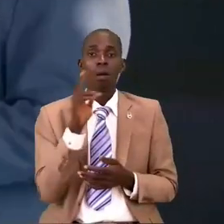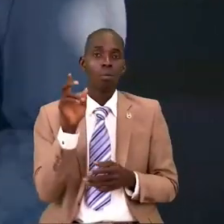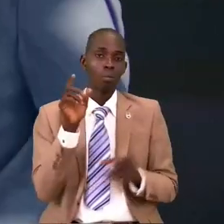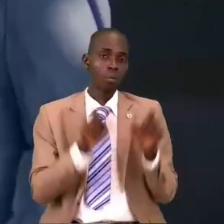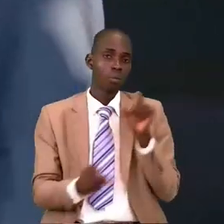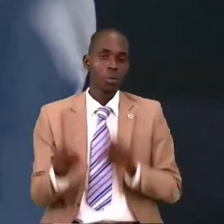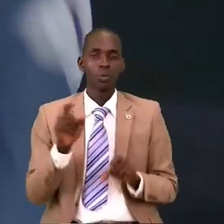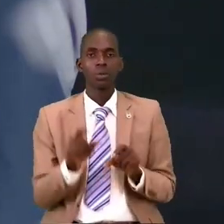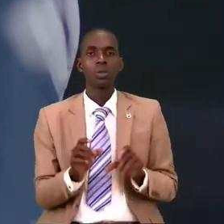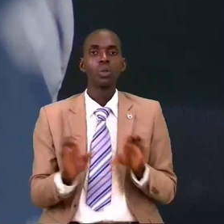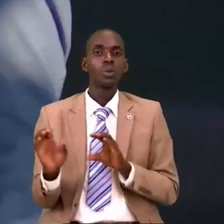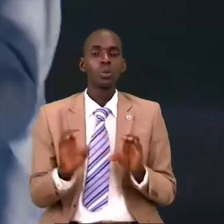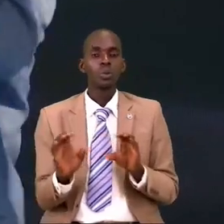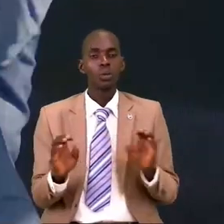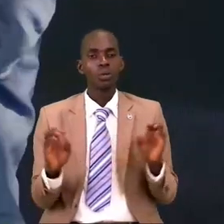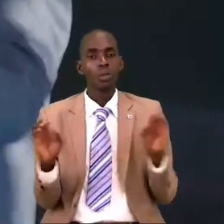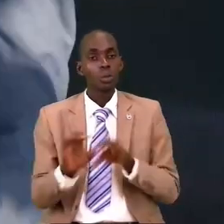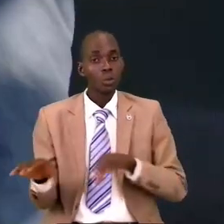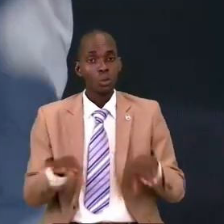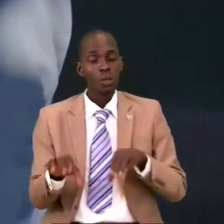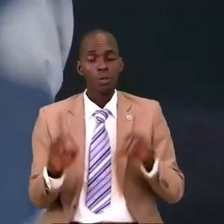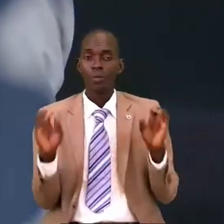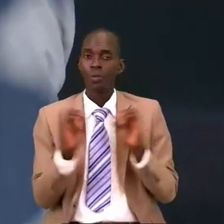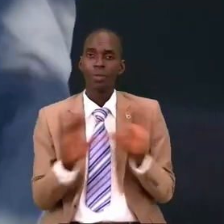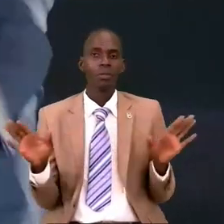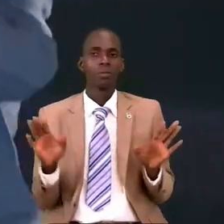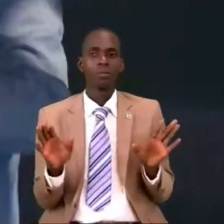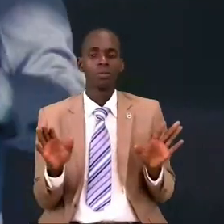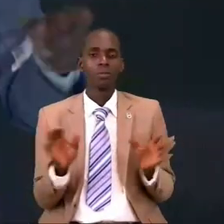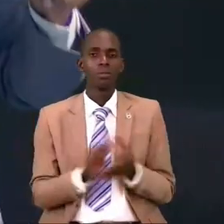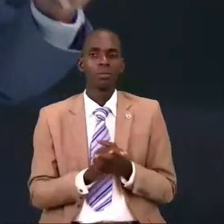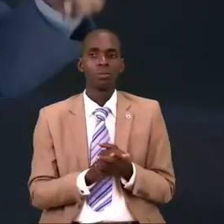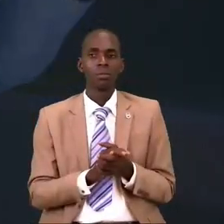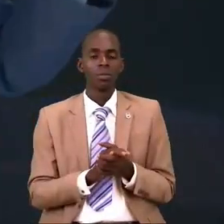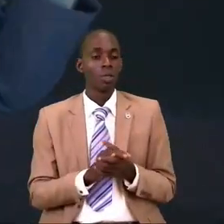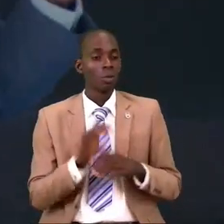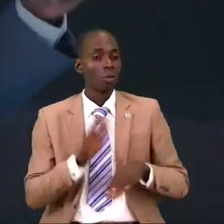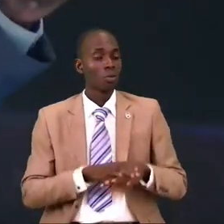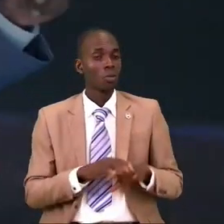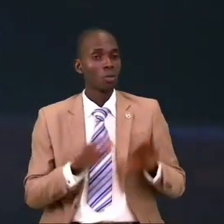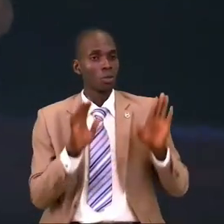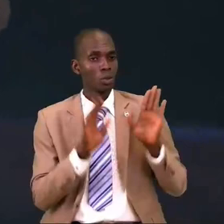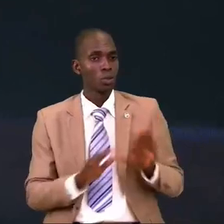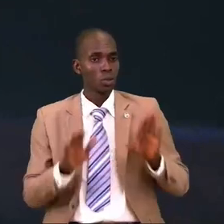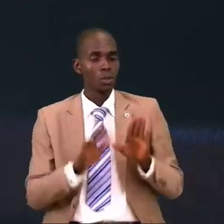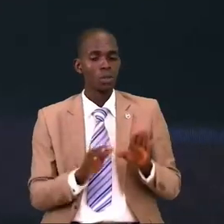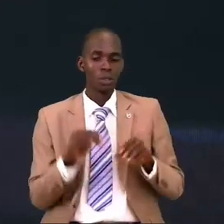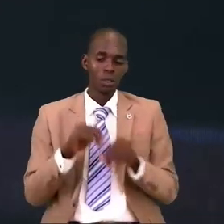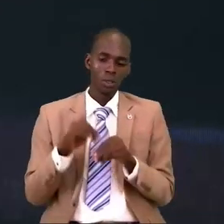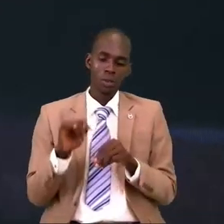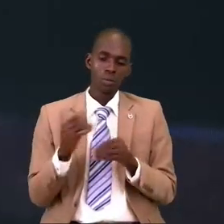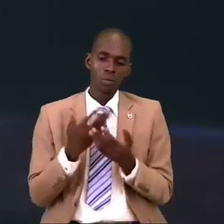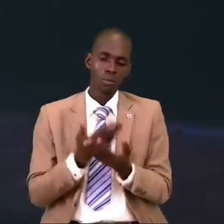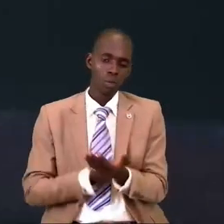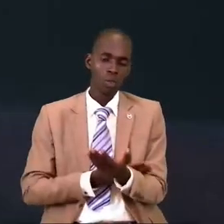Oh, de dimanche, j'étais au culte du matin, et nous avons le culte du soir. Et à cause